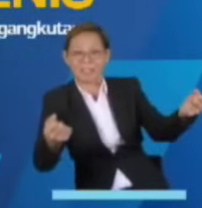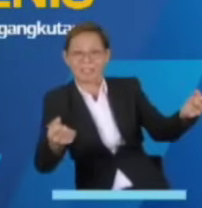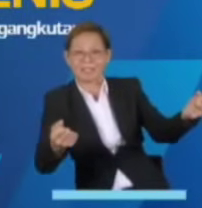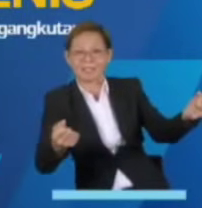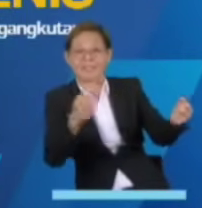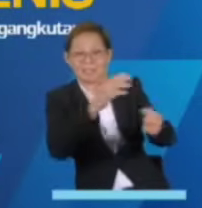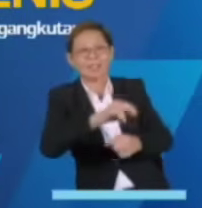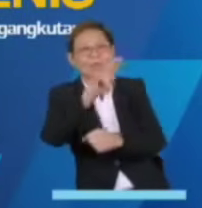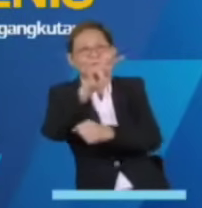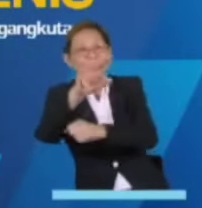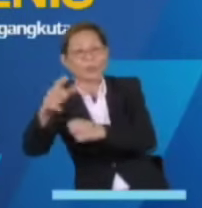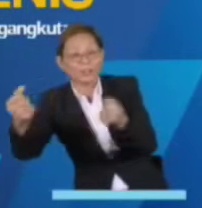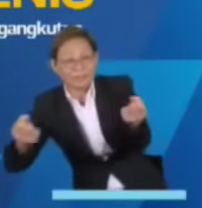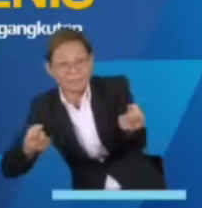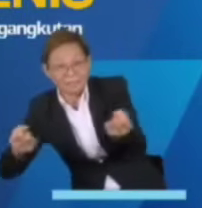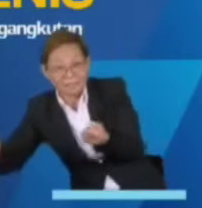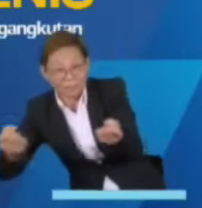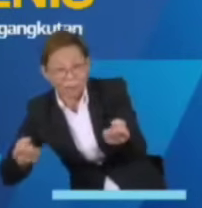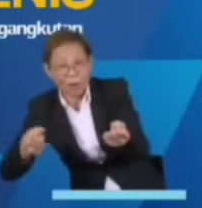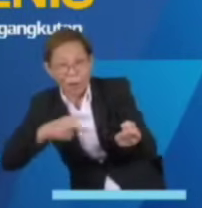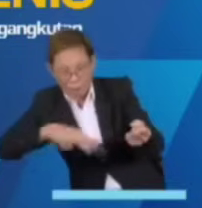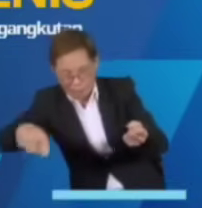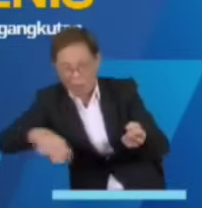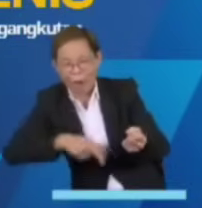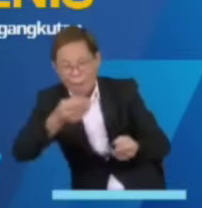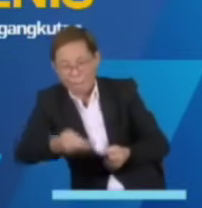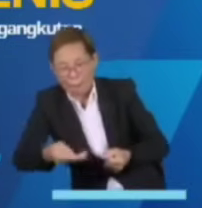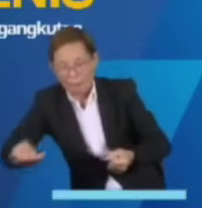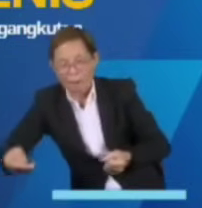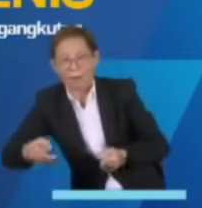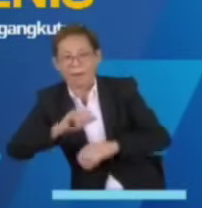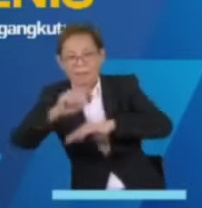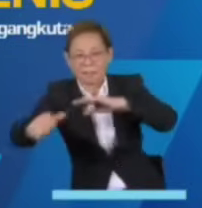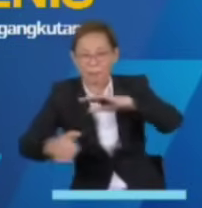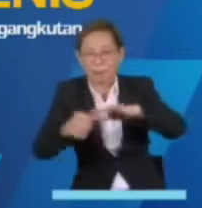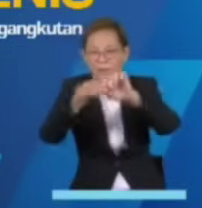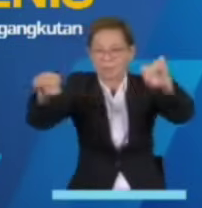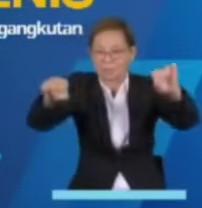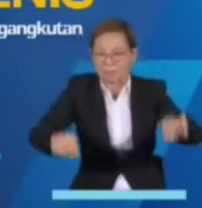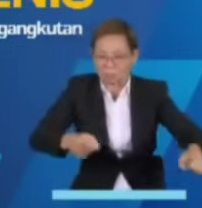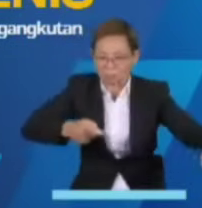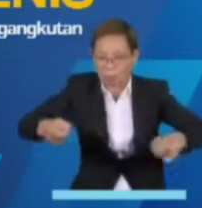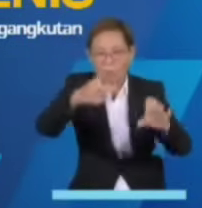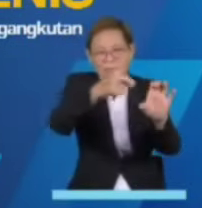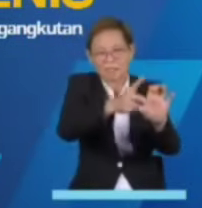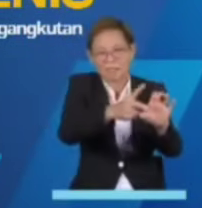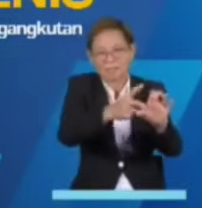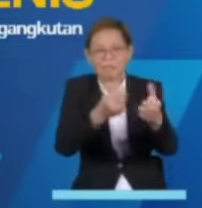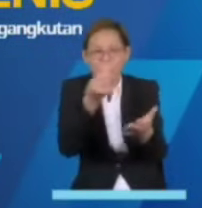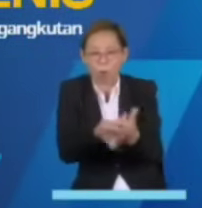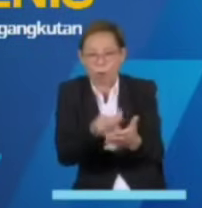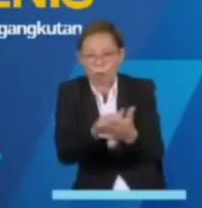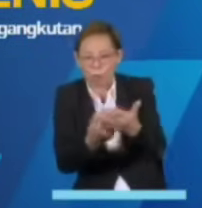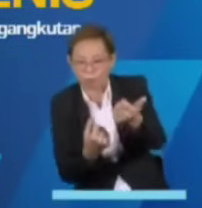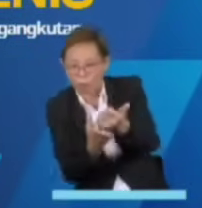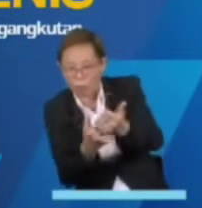dan 23 jenis kenderaan pengangkutan barangan di bawah sistem kawalan diesel